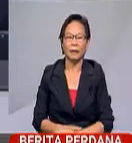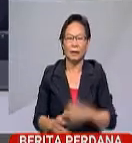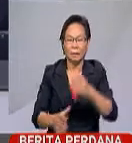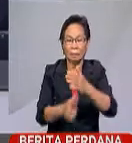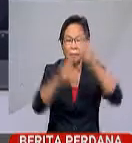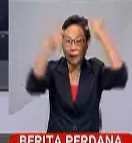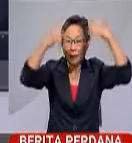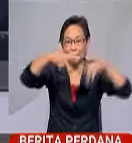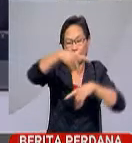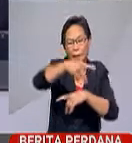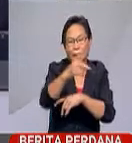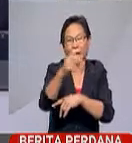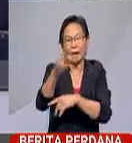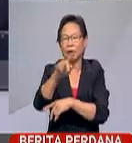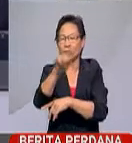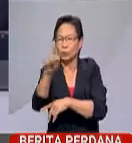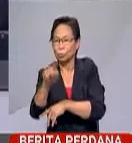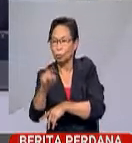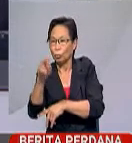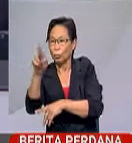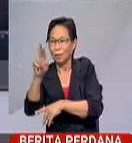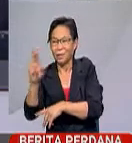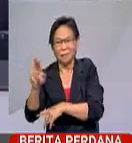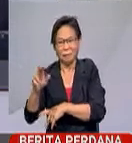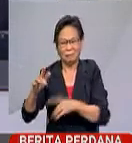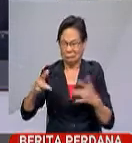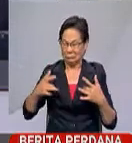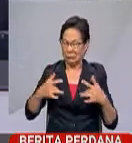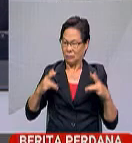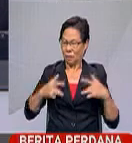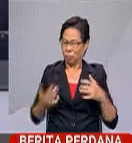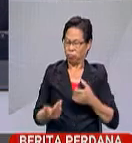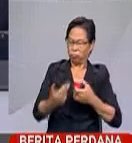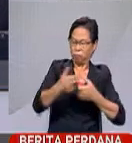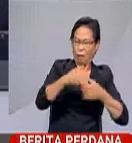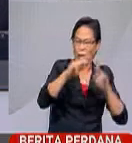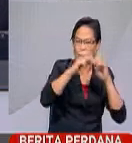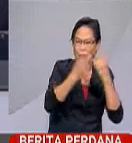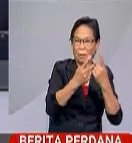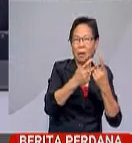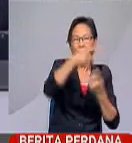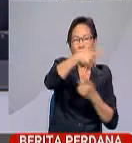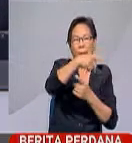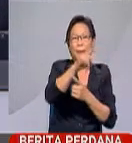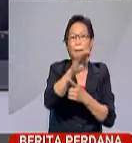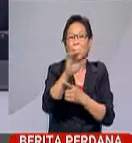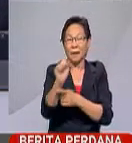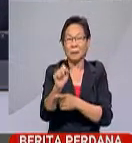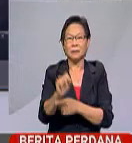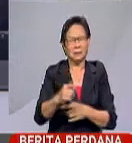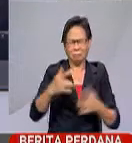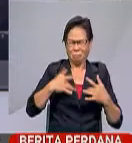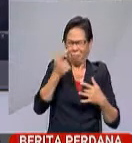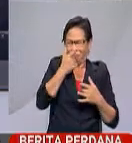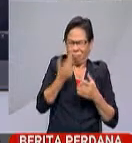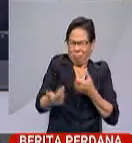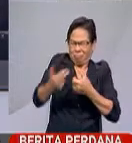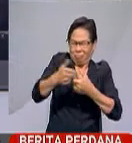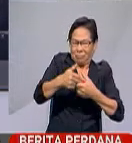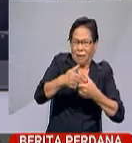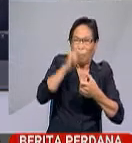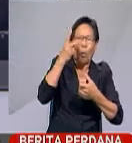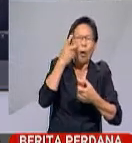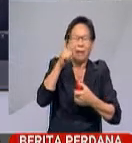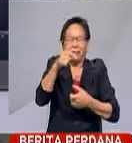Naib Presiden PKR Zuraida Kamarudin menafikan beliau sudah menyertai Parti Bersatu. Mengakui tidak berniat menyertai parti